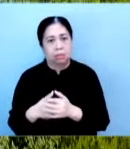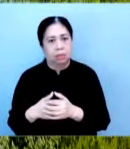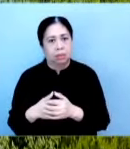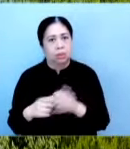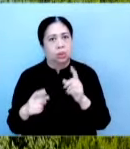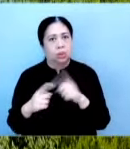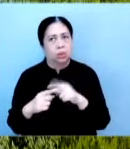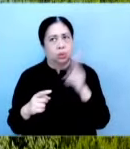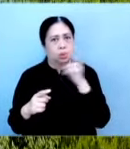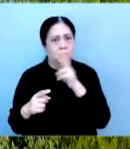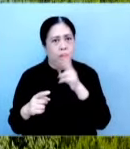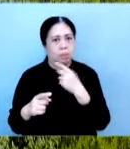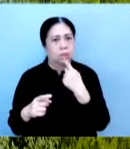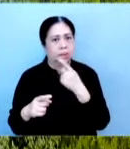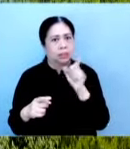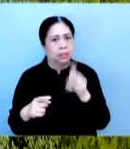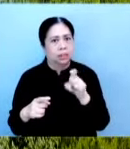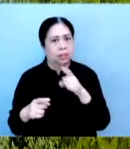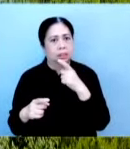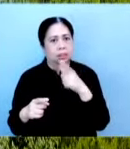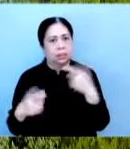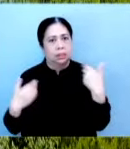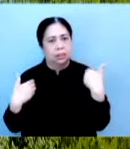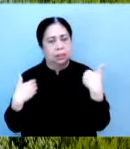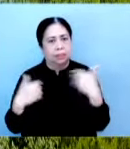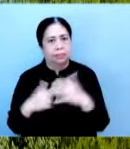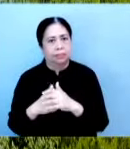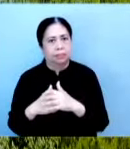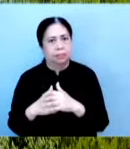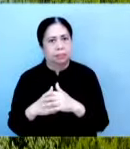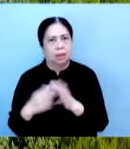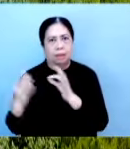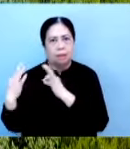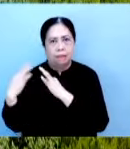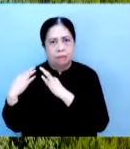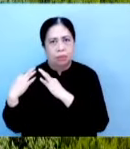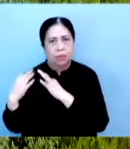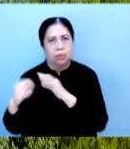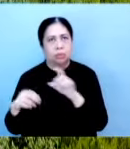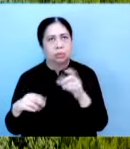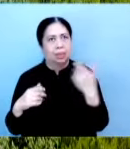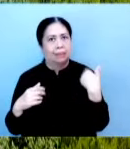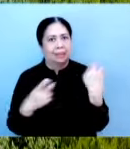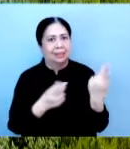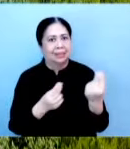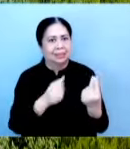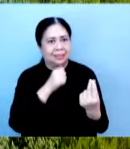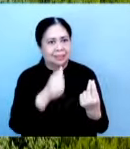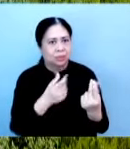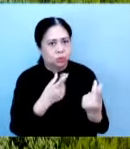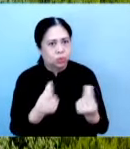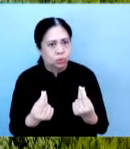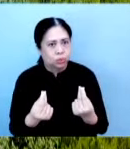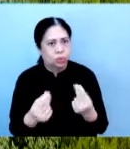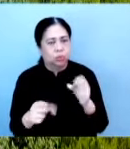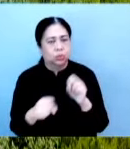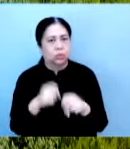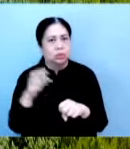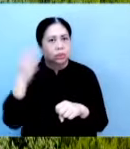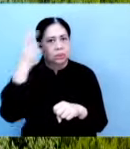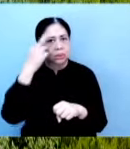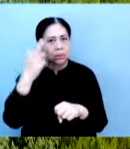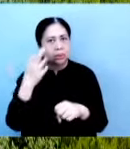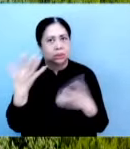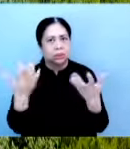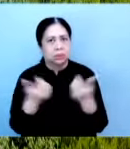negligence sinasabi kailangan merong ah obligasyon na hindi mo ginawa at ito ang naging dahilan ng pinsala